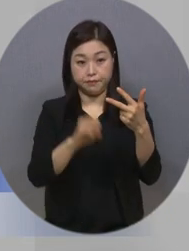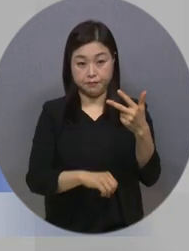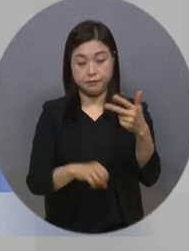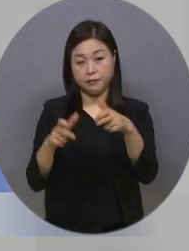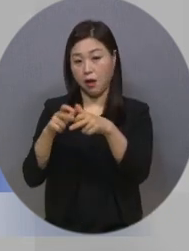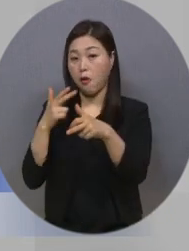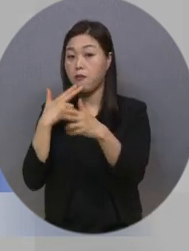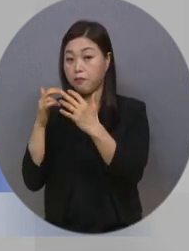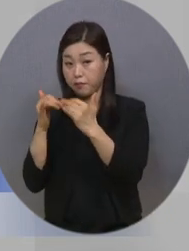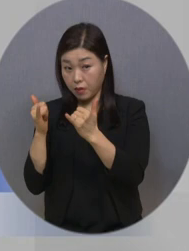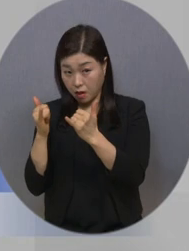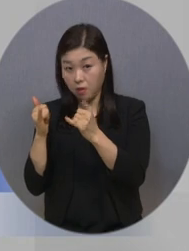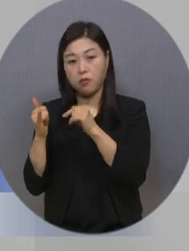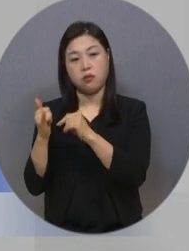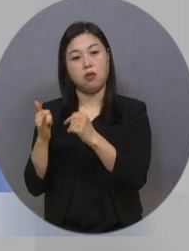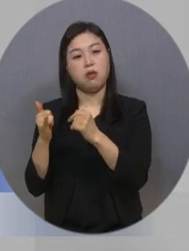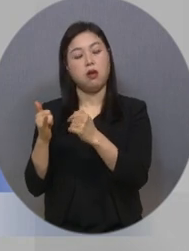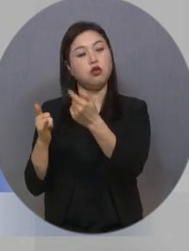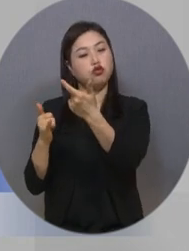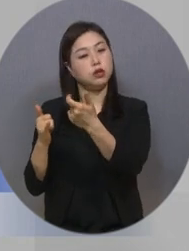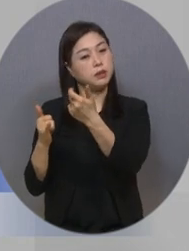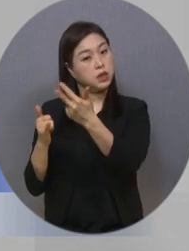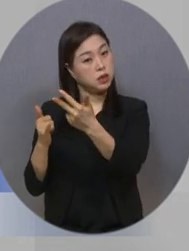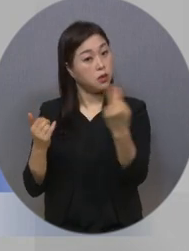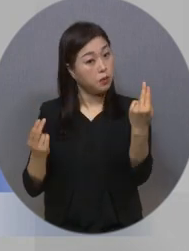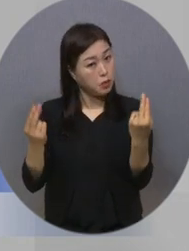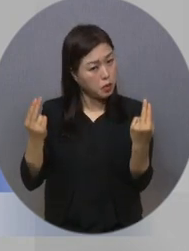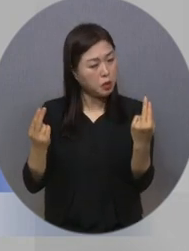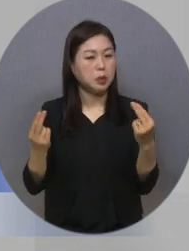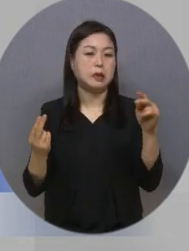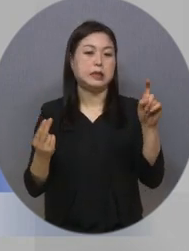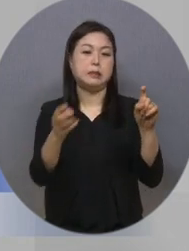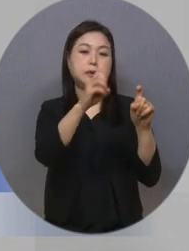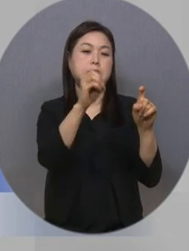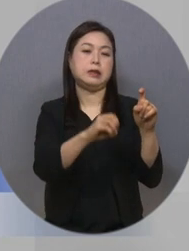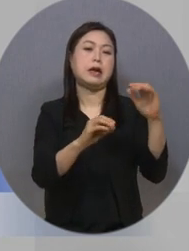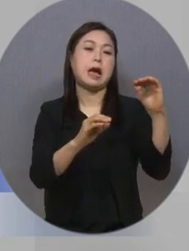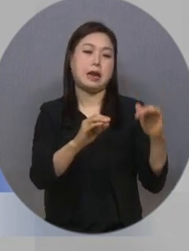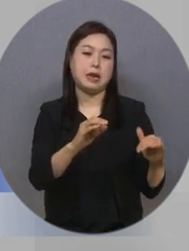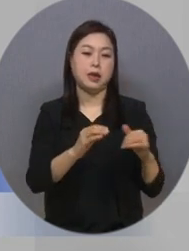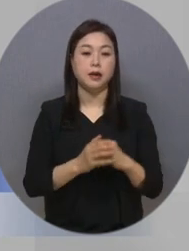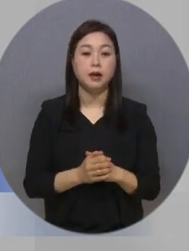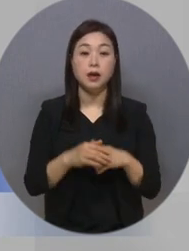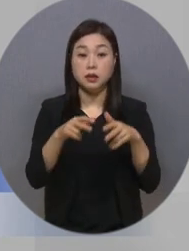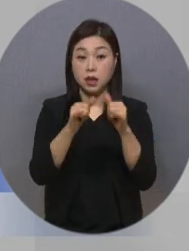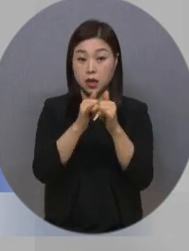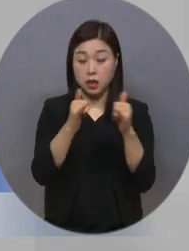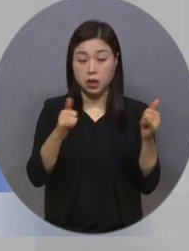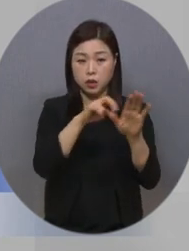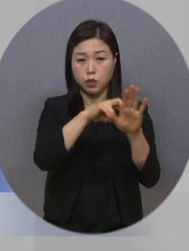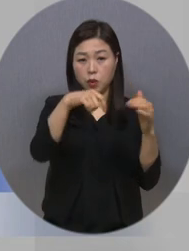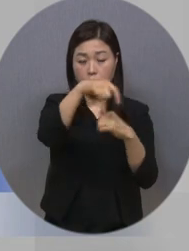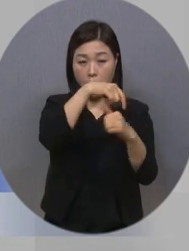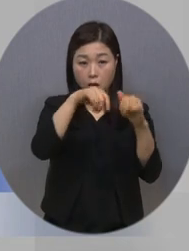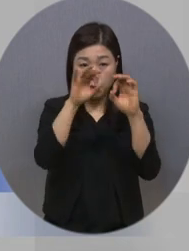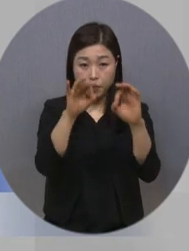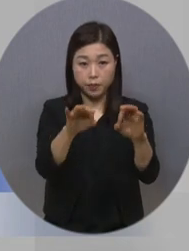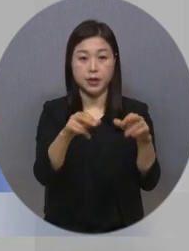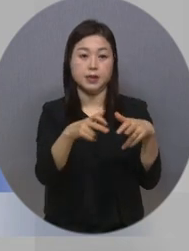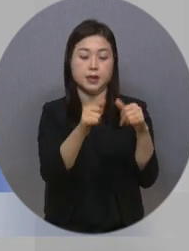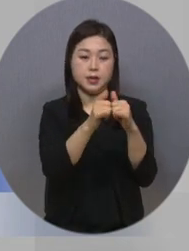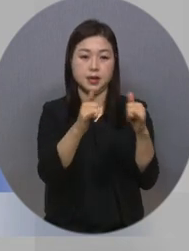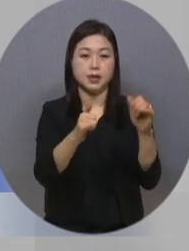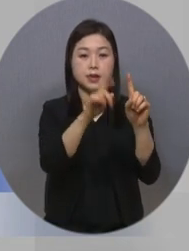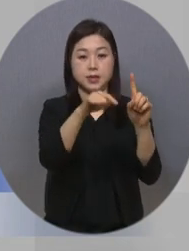비장애인 67% 대비 10% 낮게 나타났습니다. 또한 장애인 의료 현황을 살펴보면